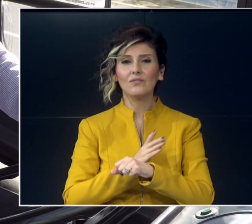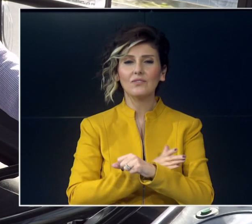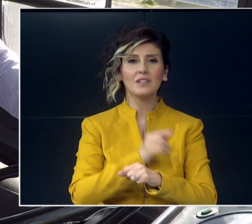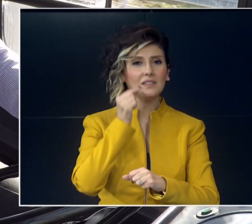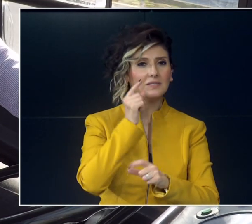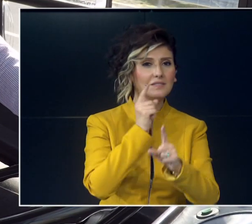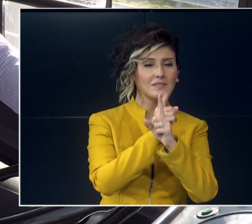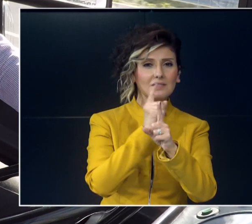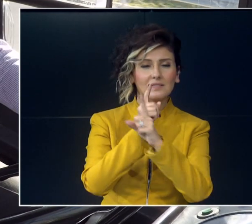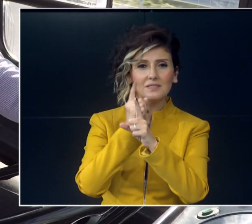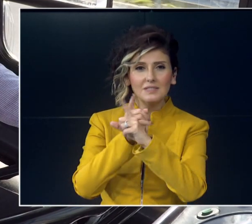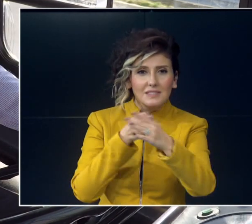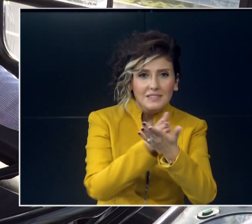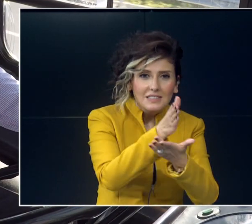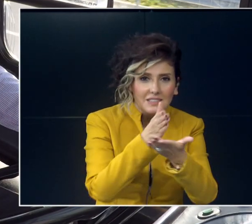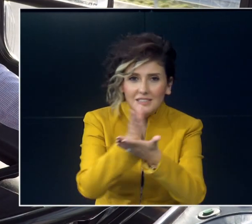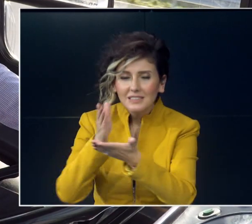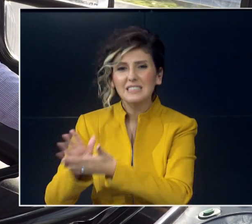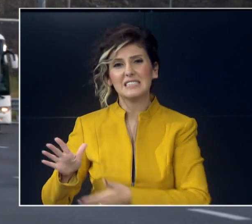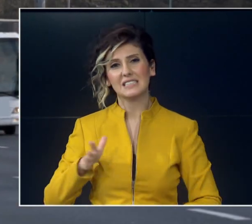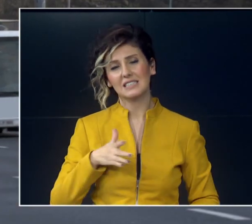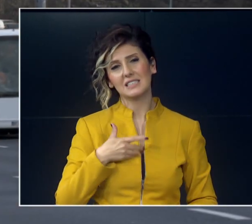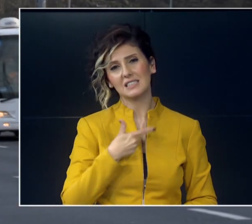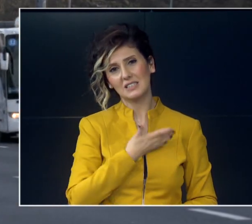vatandaşların arasına girmeyi tercih ediyorum.